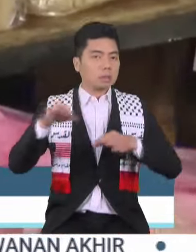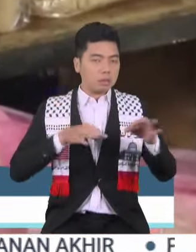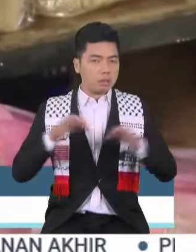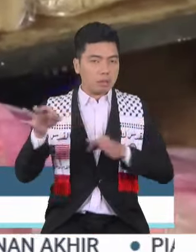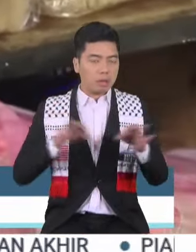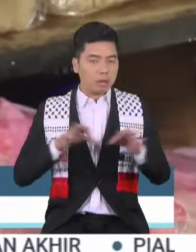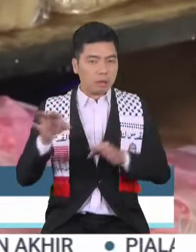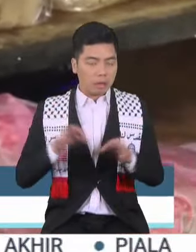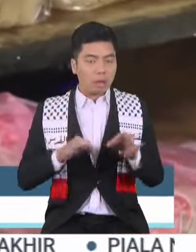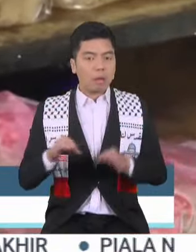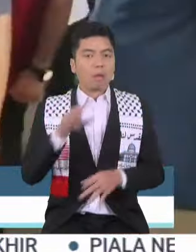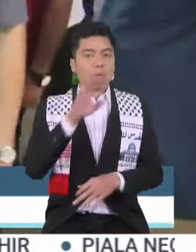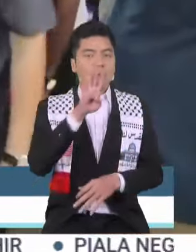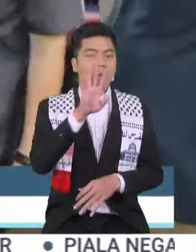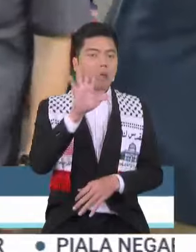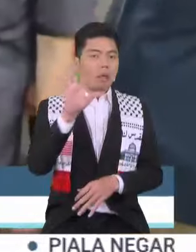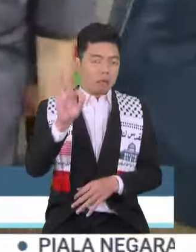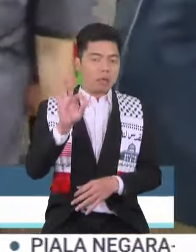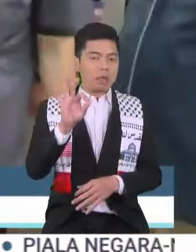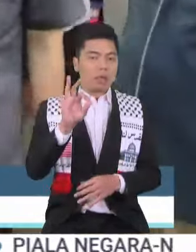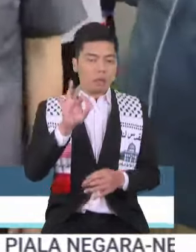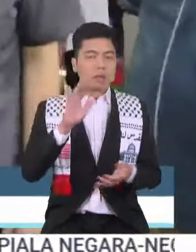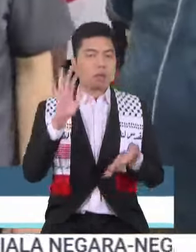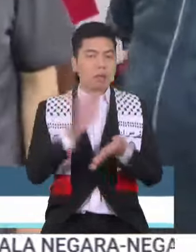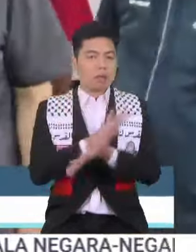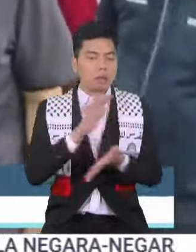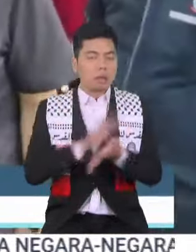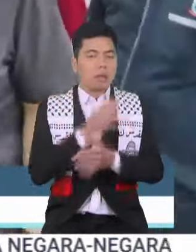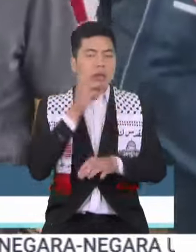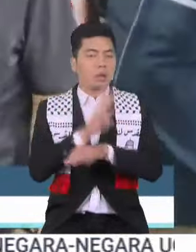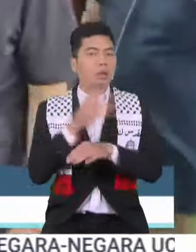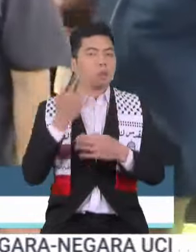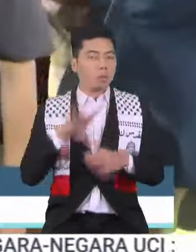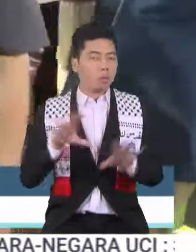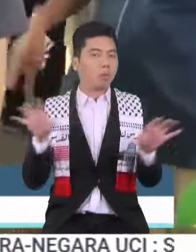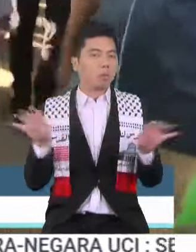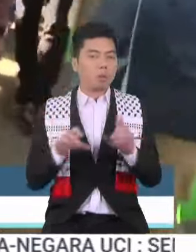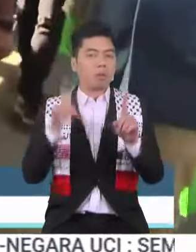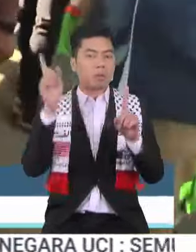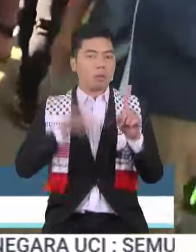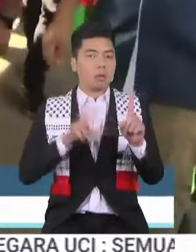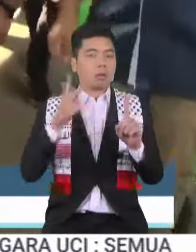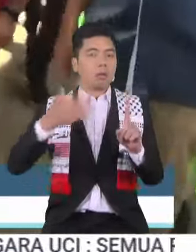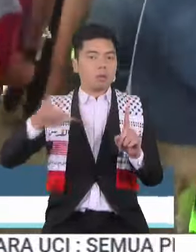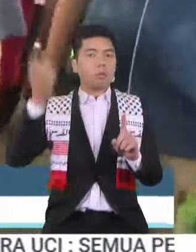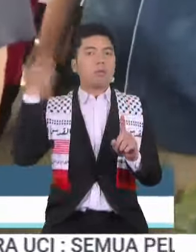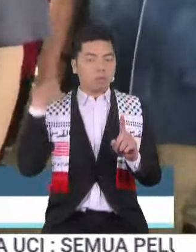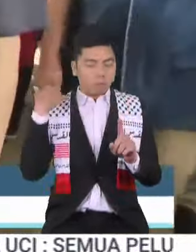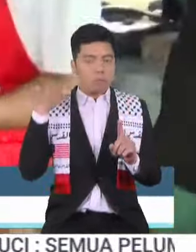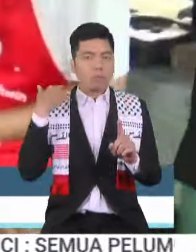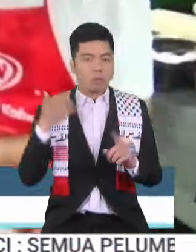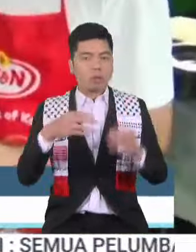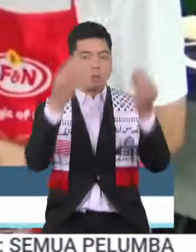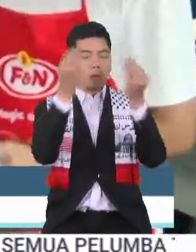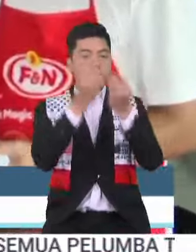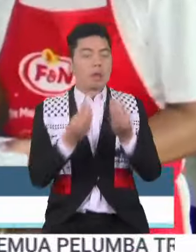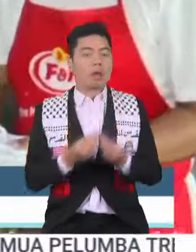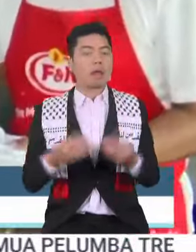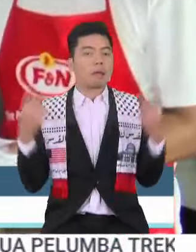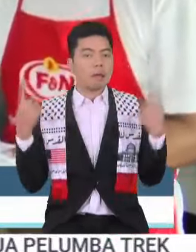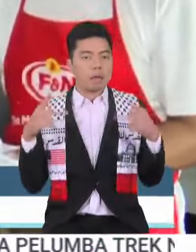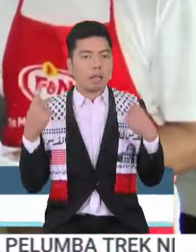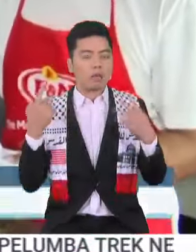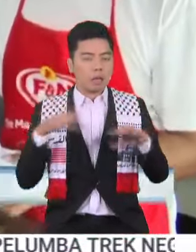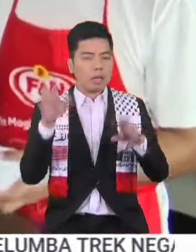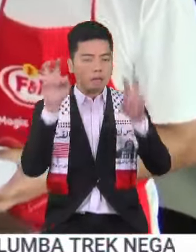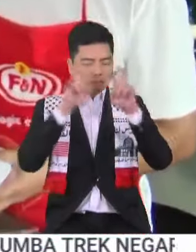409 notis dikeluarkan kepada peniaga sejak 1 Mac lalu dalam tempoh sama 7527 premis perniagaan